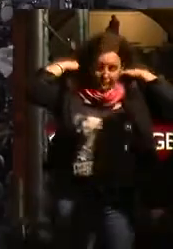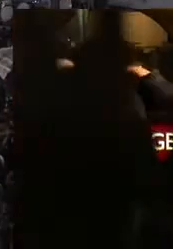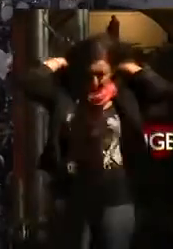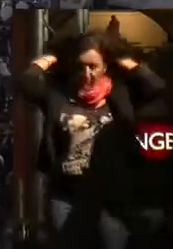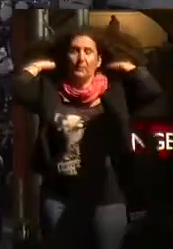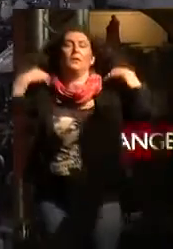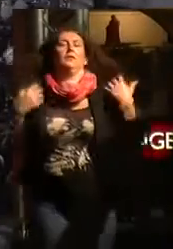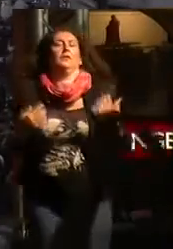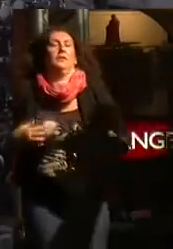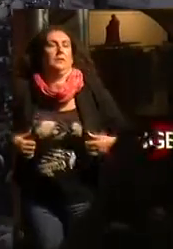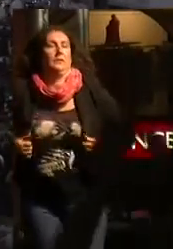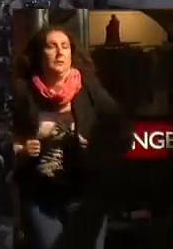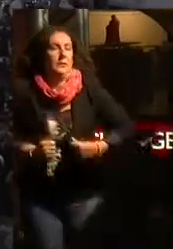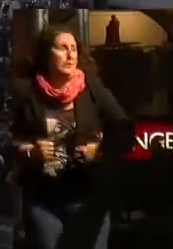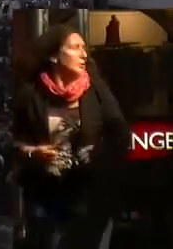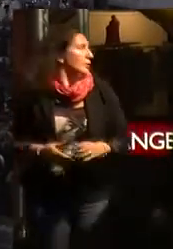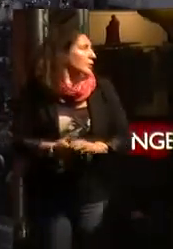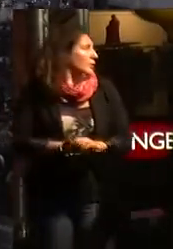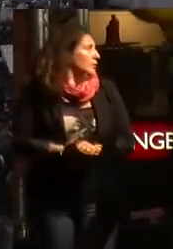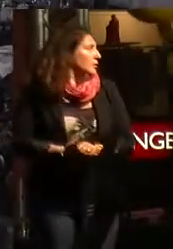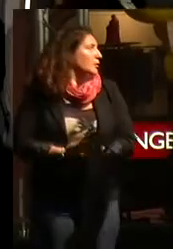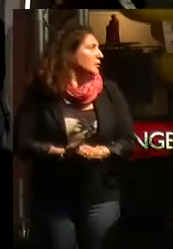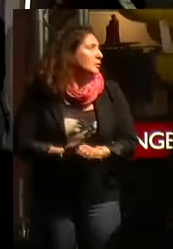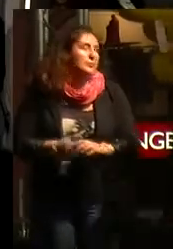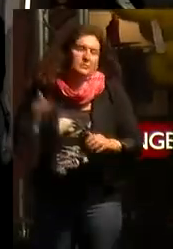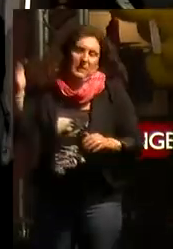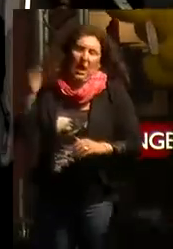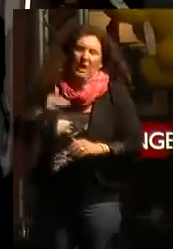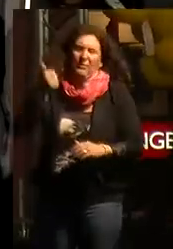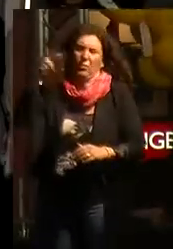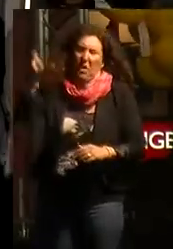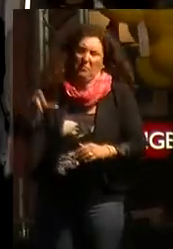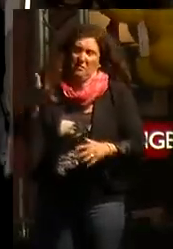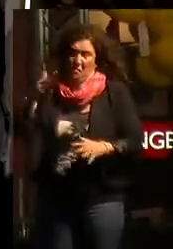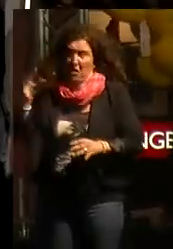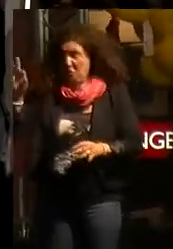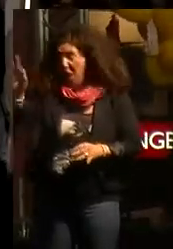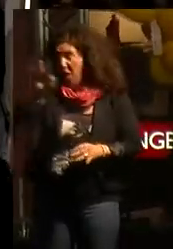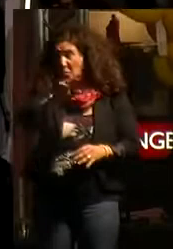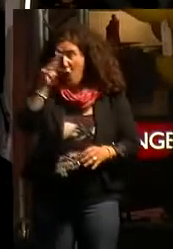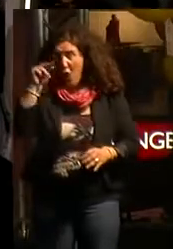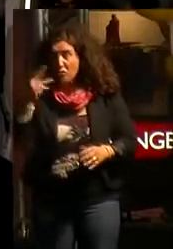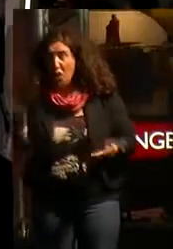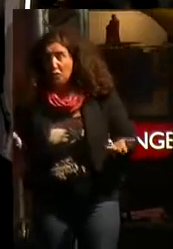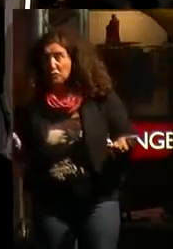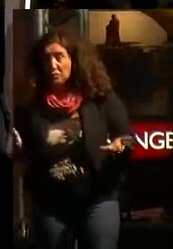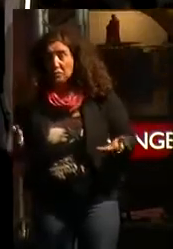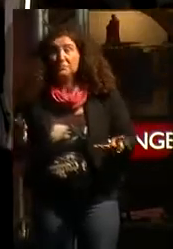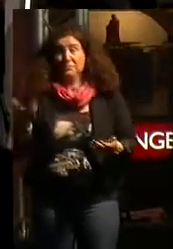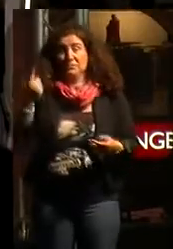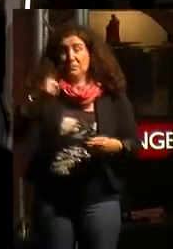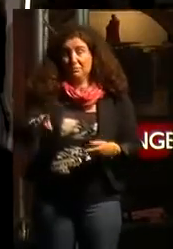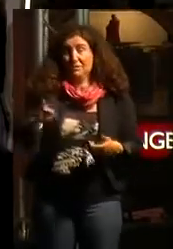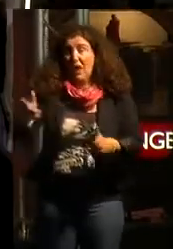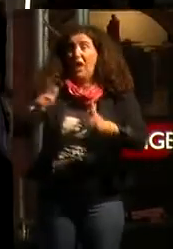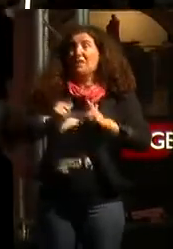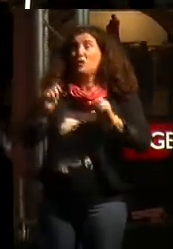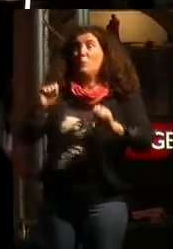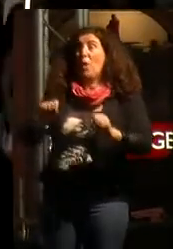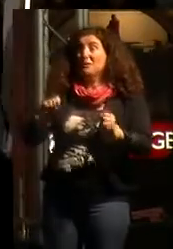È arrivato una persona che probabilmente qualcuno di voi conosce. È la persona che ha permesso che tutto questo fosse